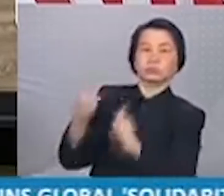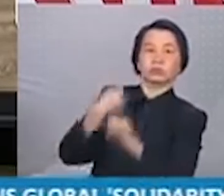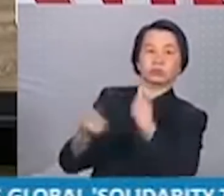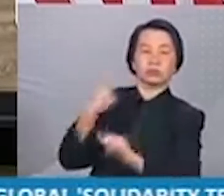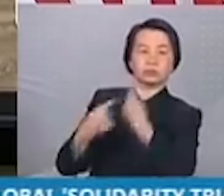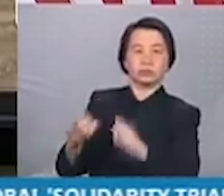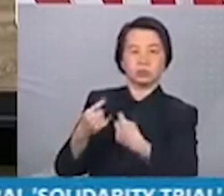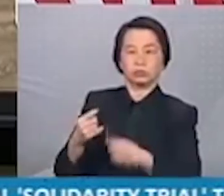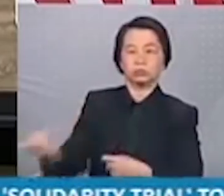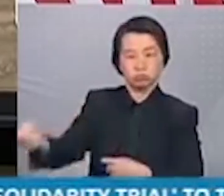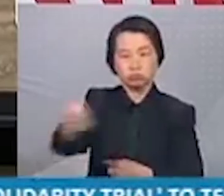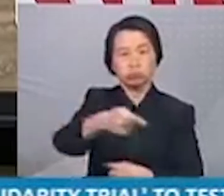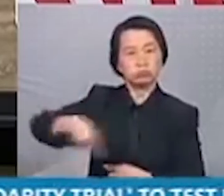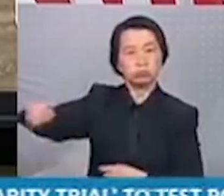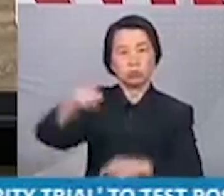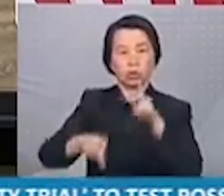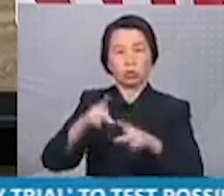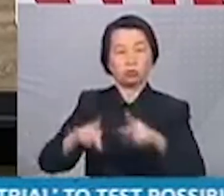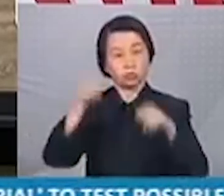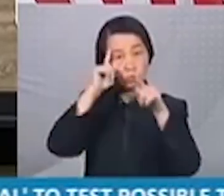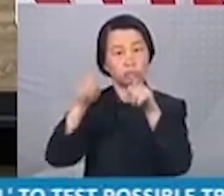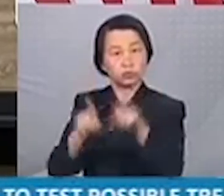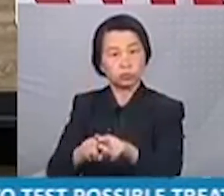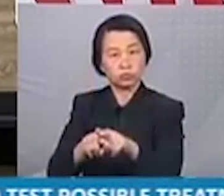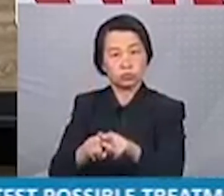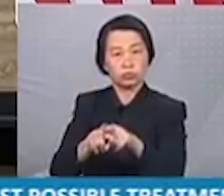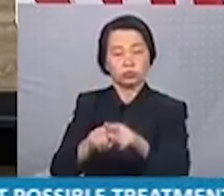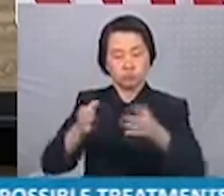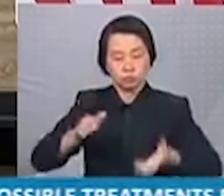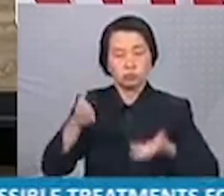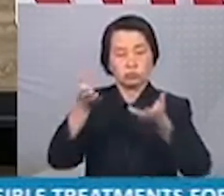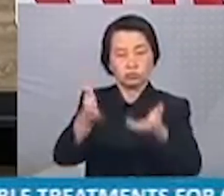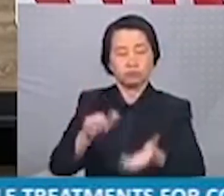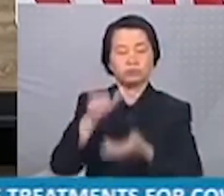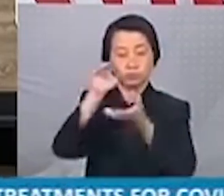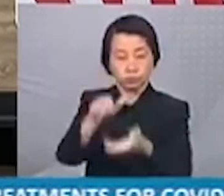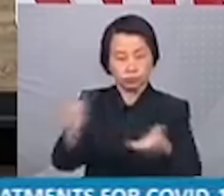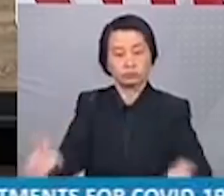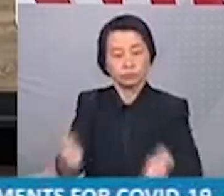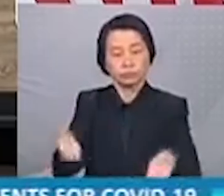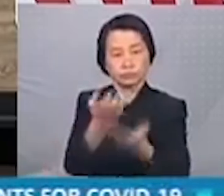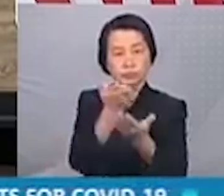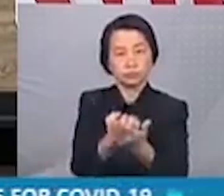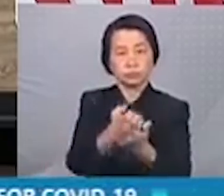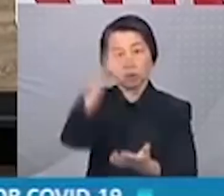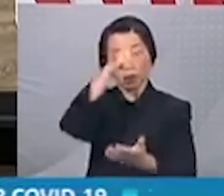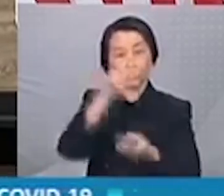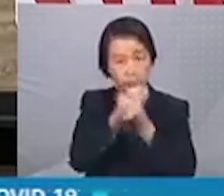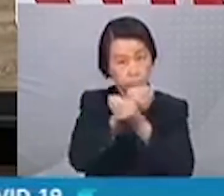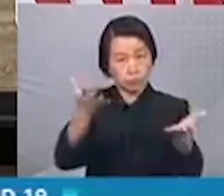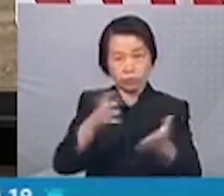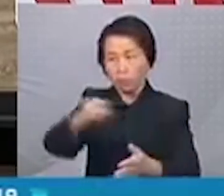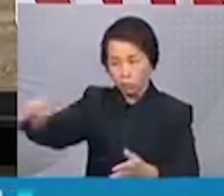yang berjudul Anda menyambut baik PKC ransangan ekonomi yang diumumkan oleh kerajaan